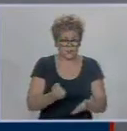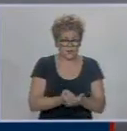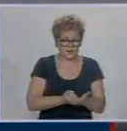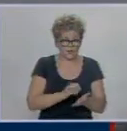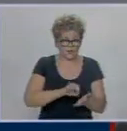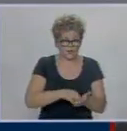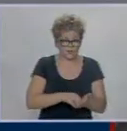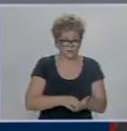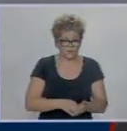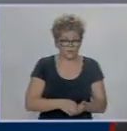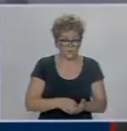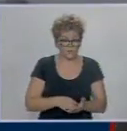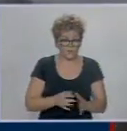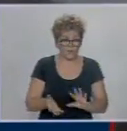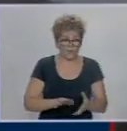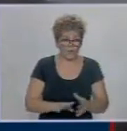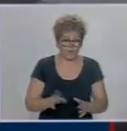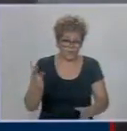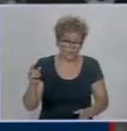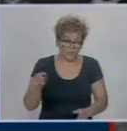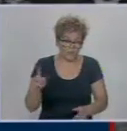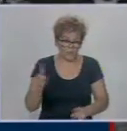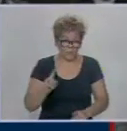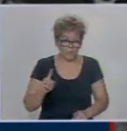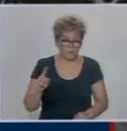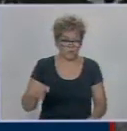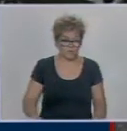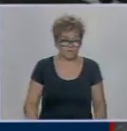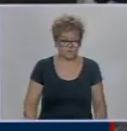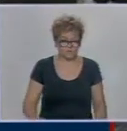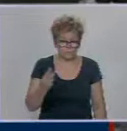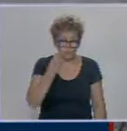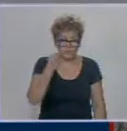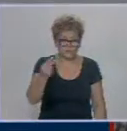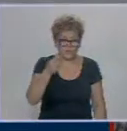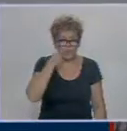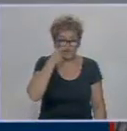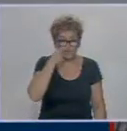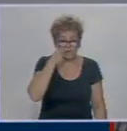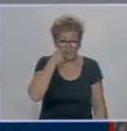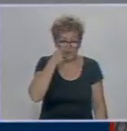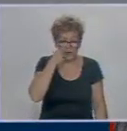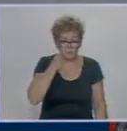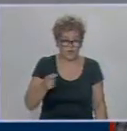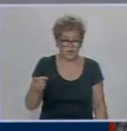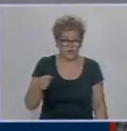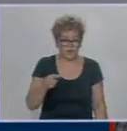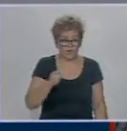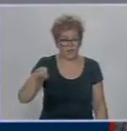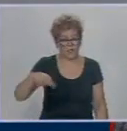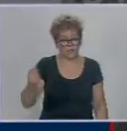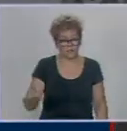dat. Poate a fost în regulă, poate nu. Una era aparența, adică mirosea, puțea, infecta, alta